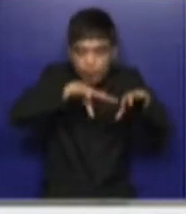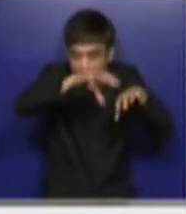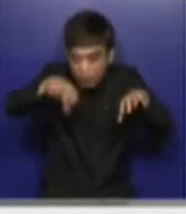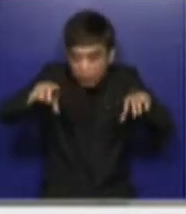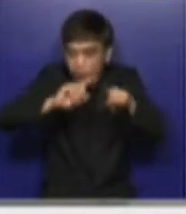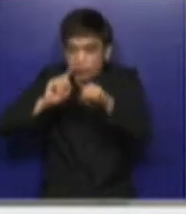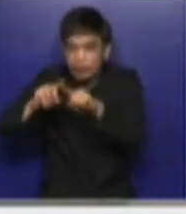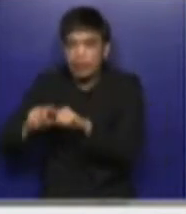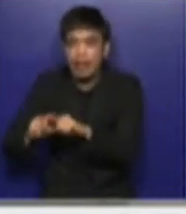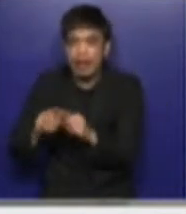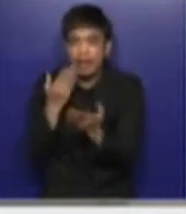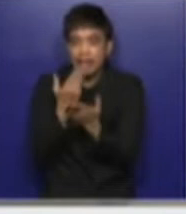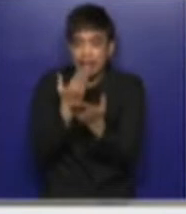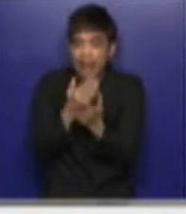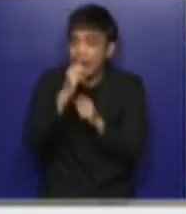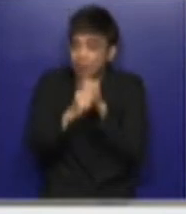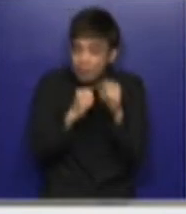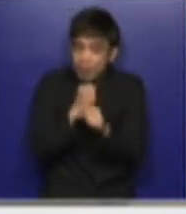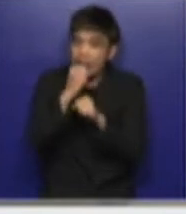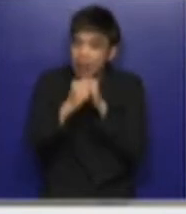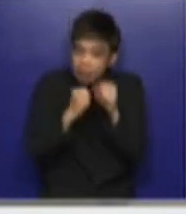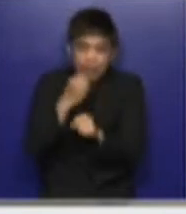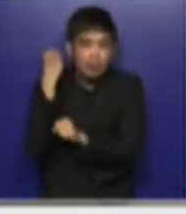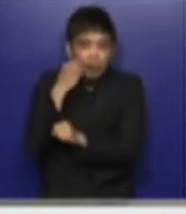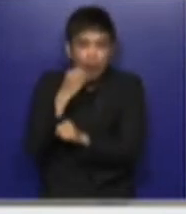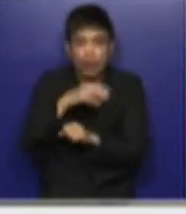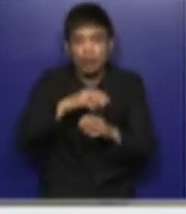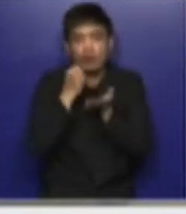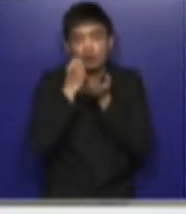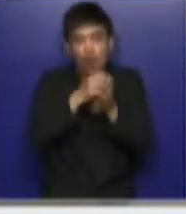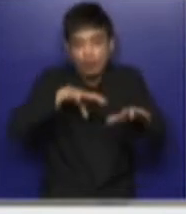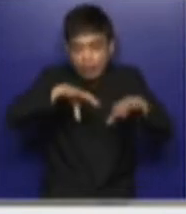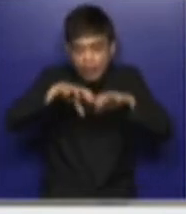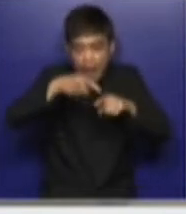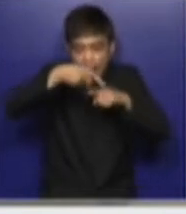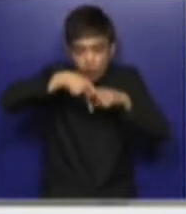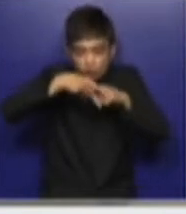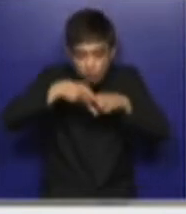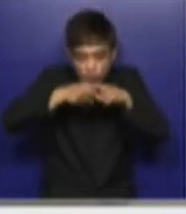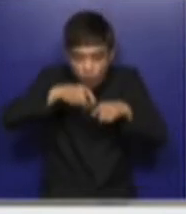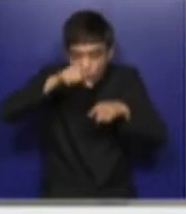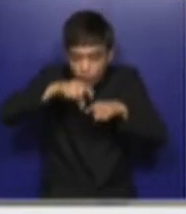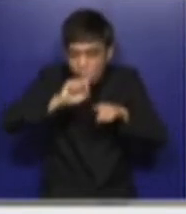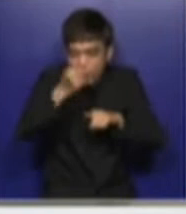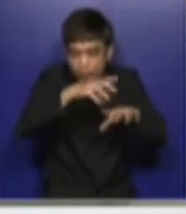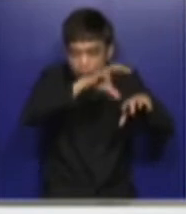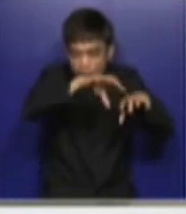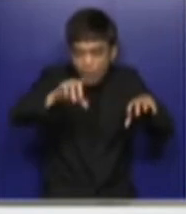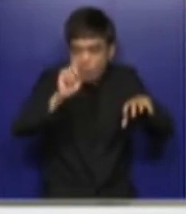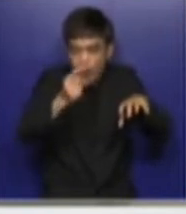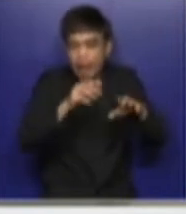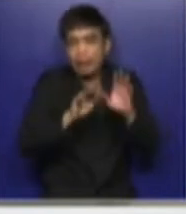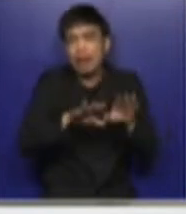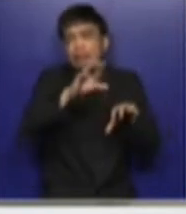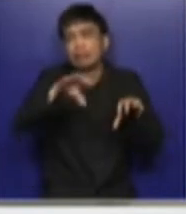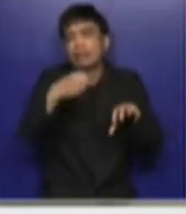งบในแต่ละปีเนี่ยสามารถซ่อมแซมโบราณสถานได้แค่หลัก10แห่งเท่านั้นนะคะจาก กว่า 9,000 แห่งนะคะซึ่งนี่ก็ยังไม่ได้รวมโบราณสถ